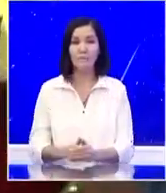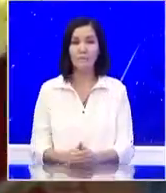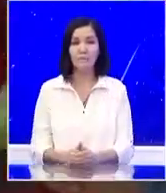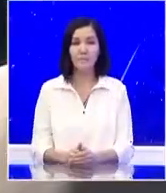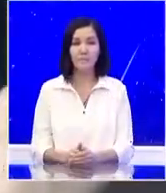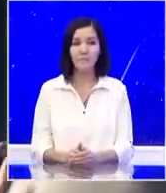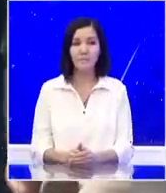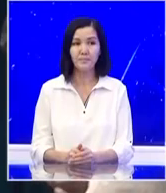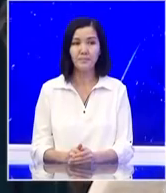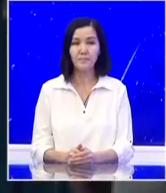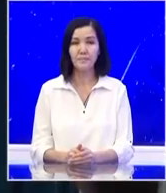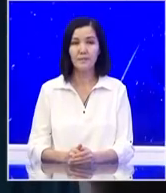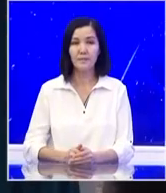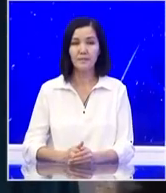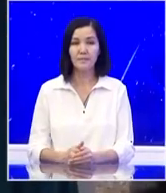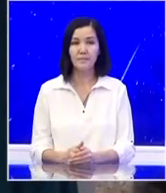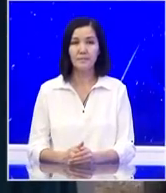еселенді.